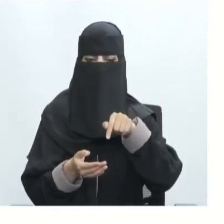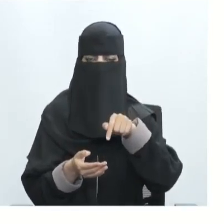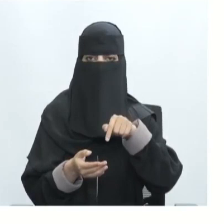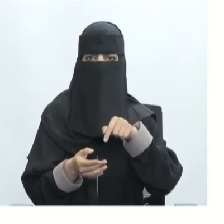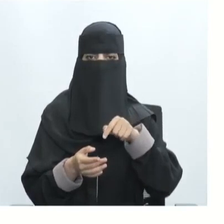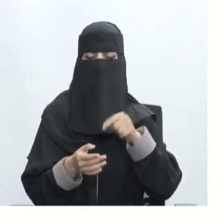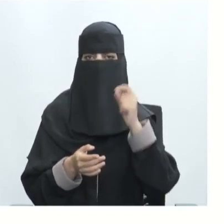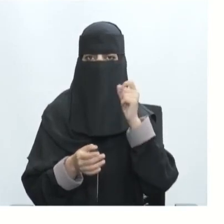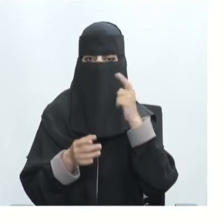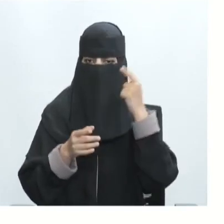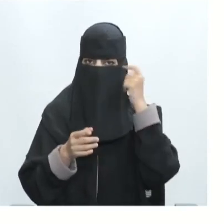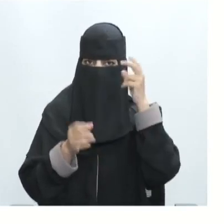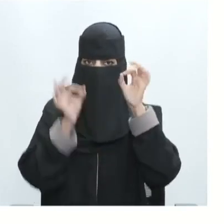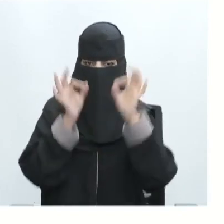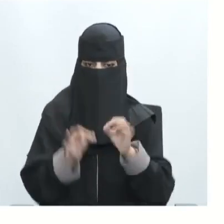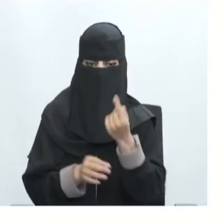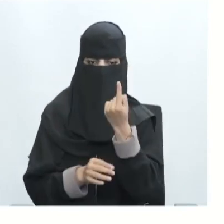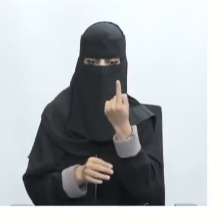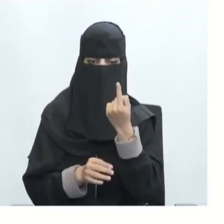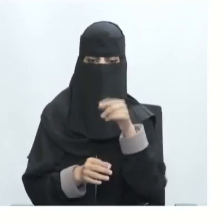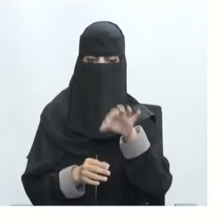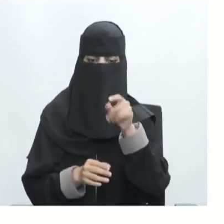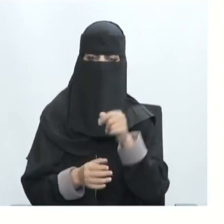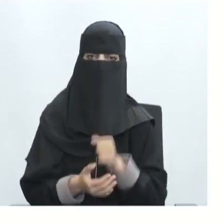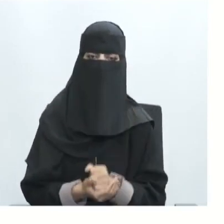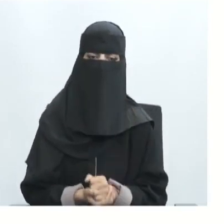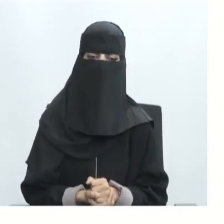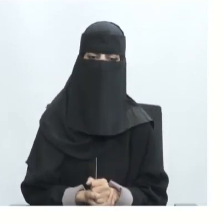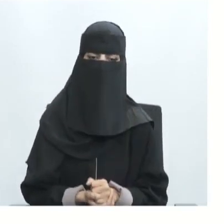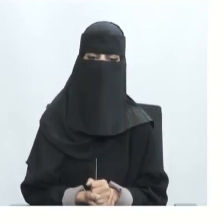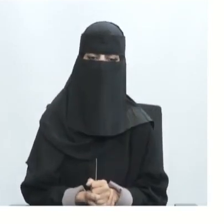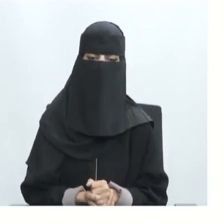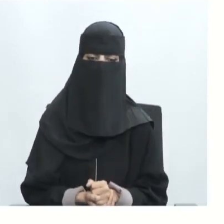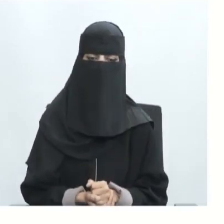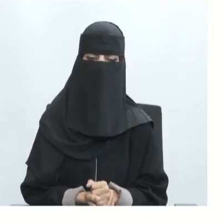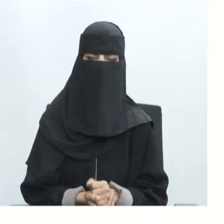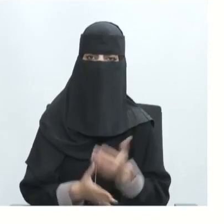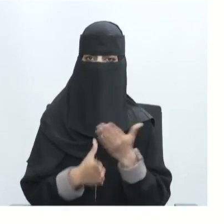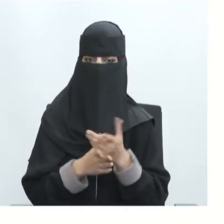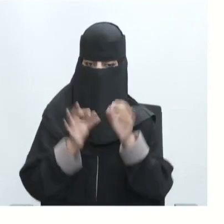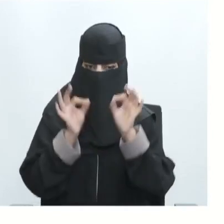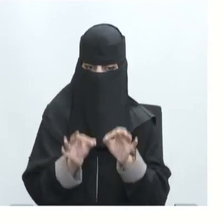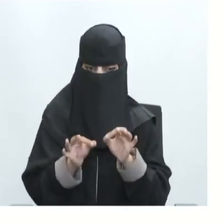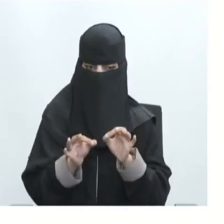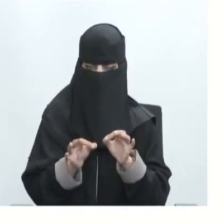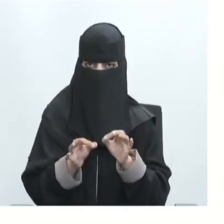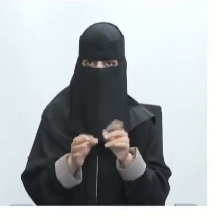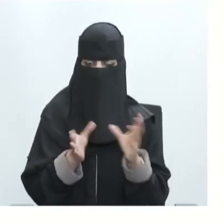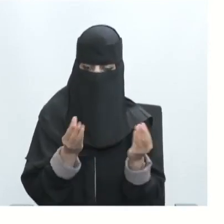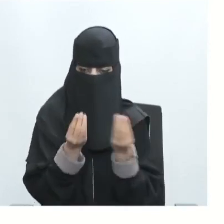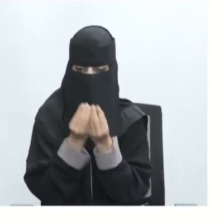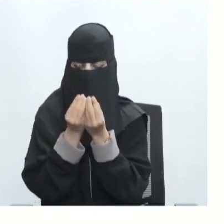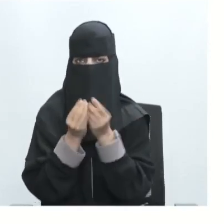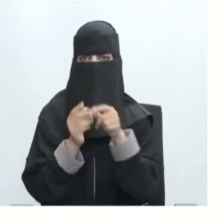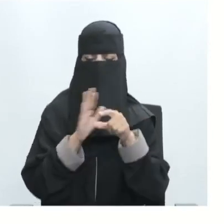لمنطق واحد ولا وجود في هذه اللحظه ذاتها لمنطق واحد لان المنطق رهين